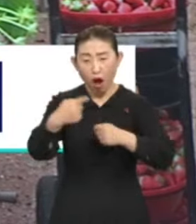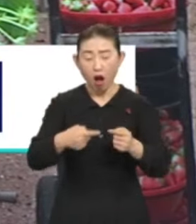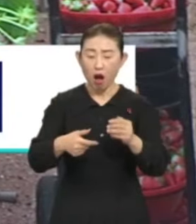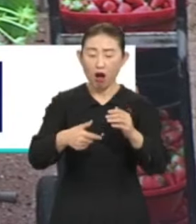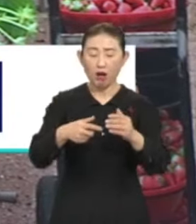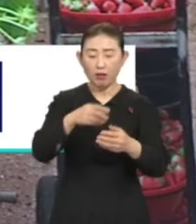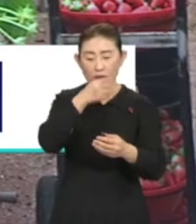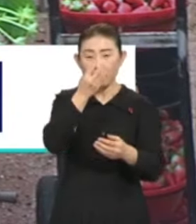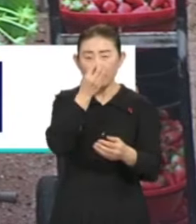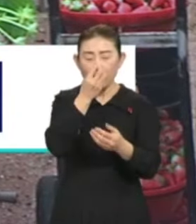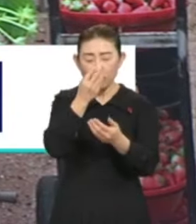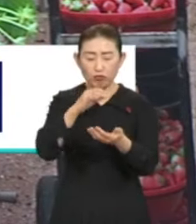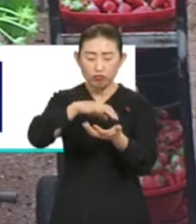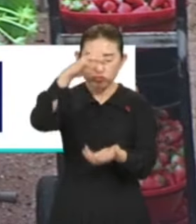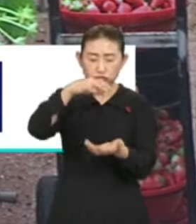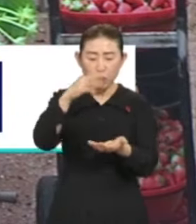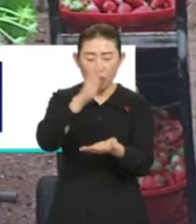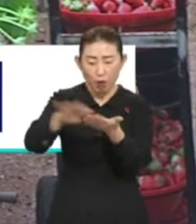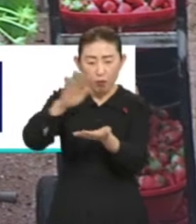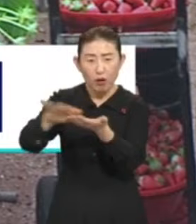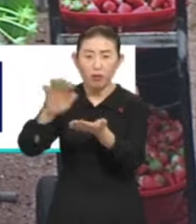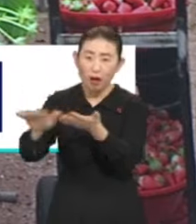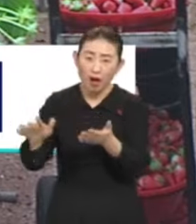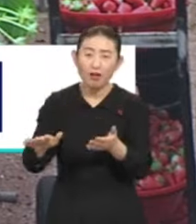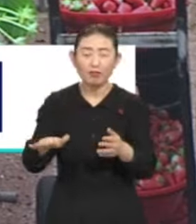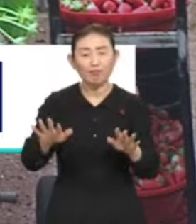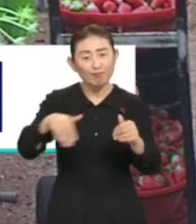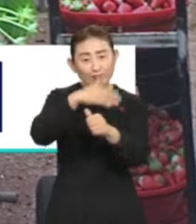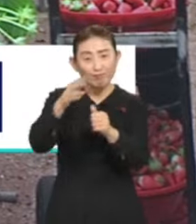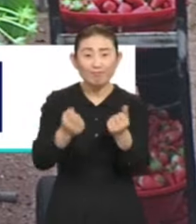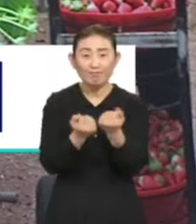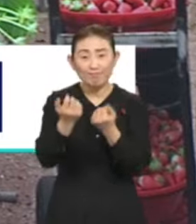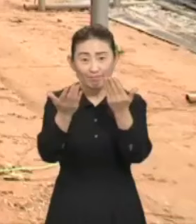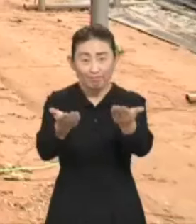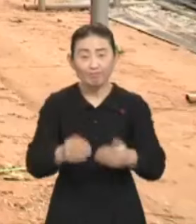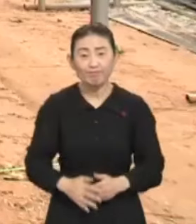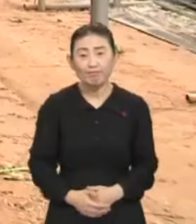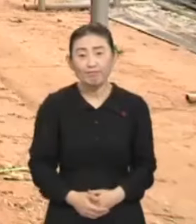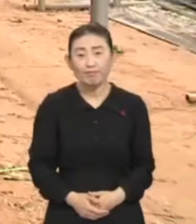상황이라고 합니다. 김진석 기자가 출하 현장을 다녀왔습니다.